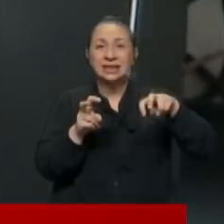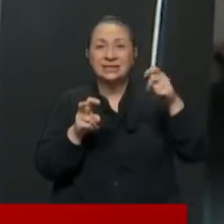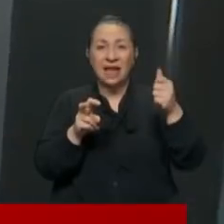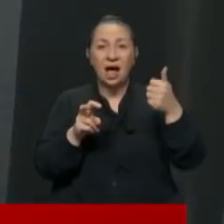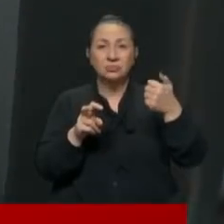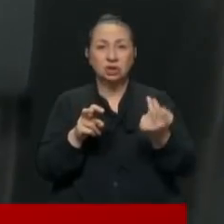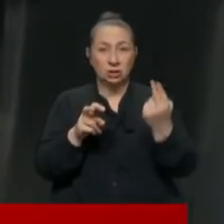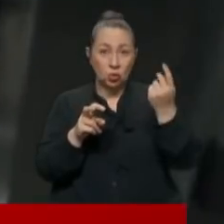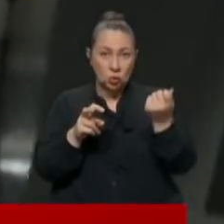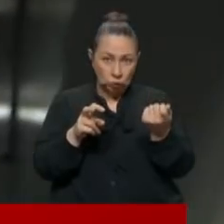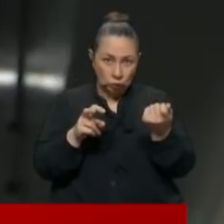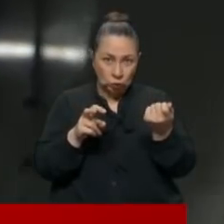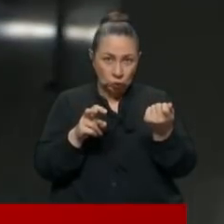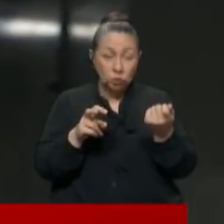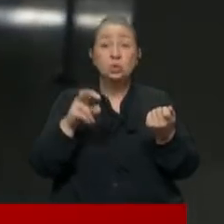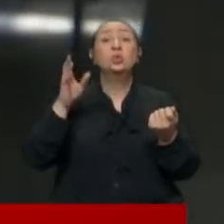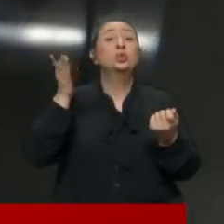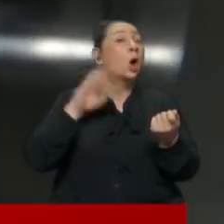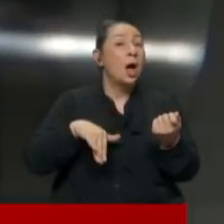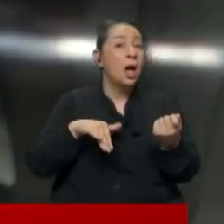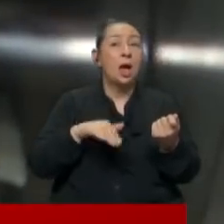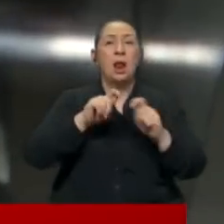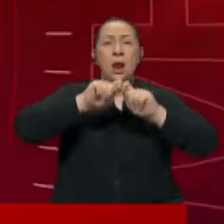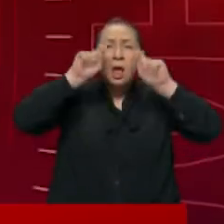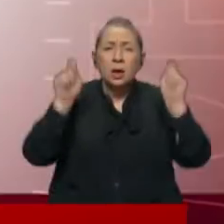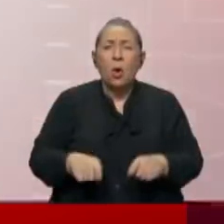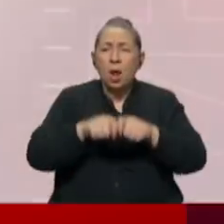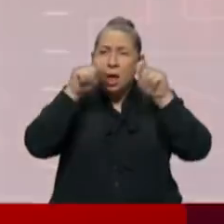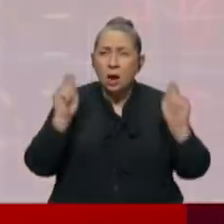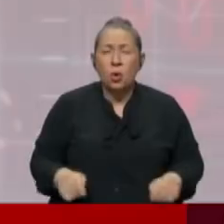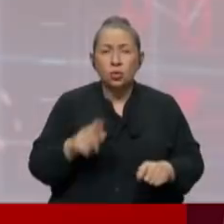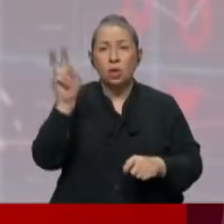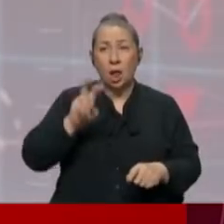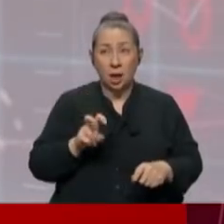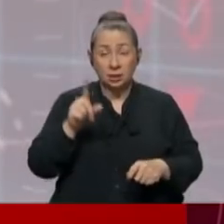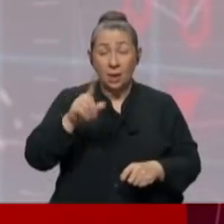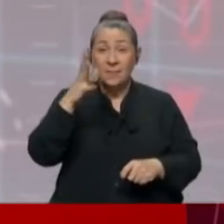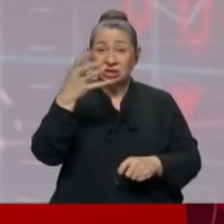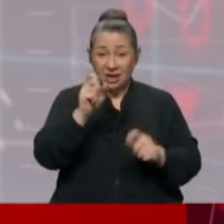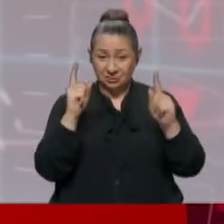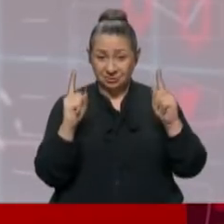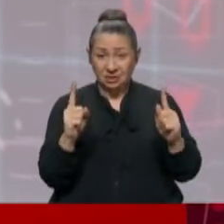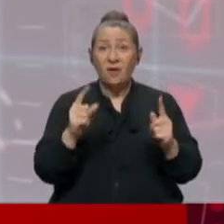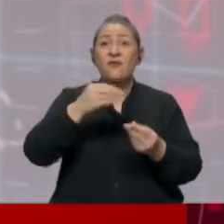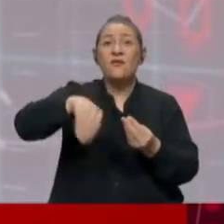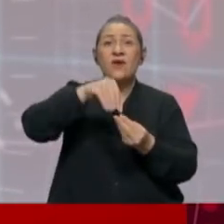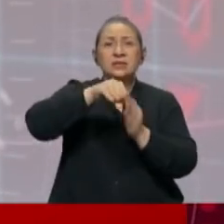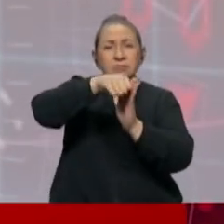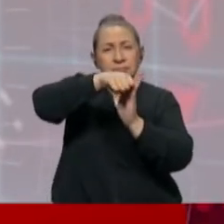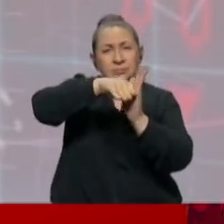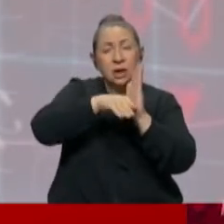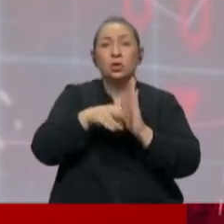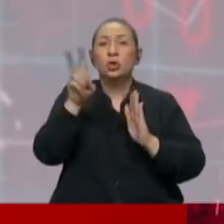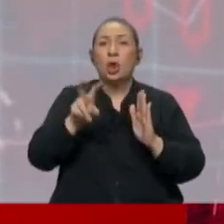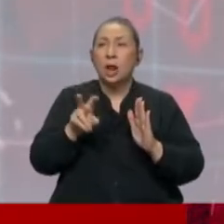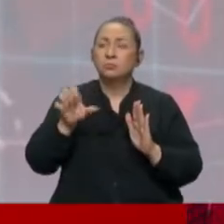8 lira 67 kuruş lan işlem görüyordu sonrasında rekor üstüne rekor kırdı dolar wash aylık süreçte faiz indi